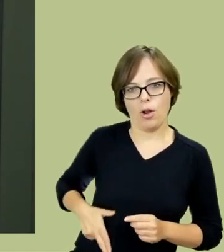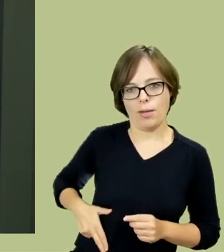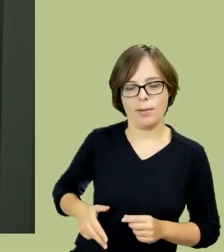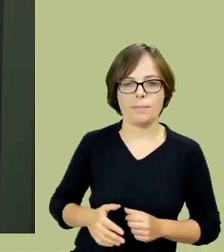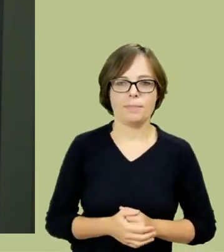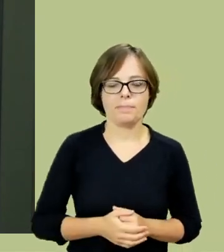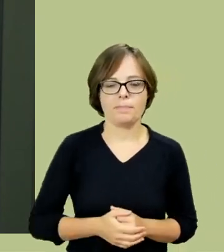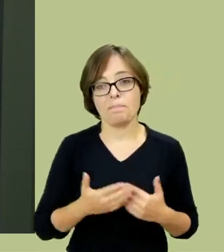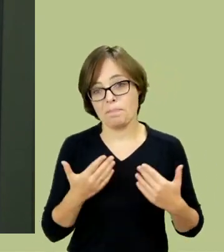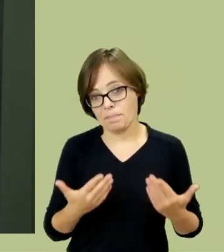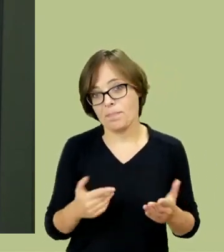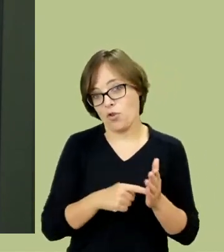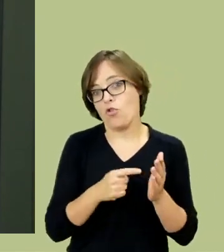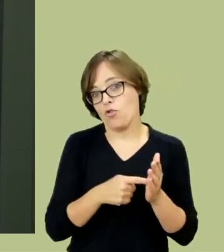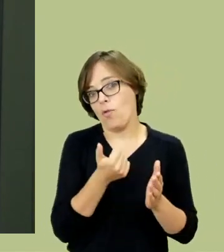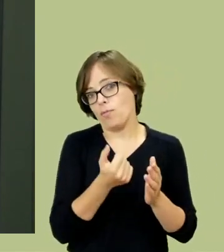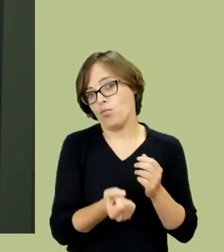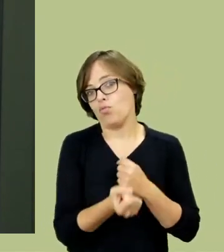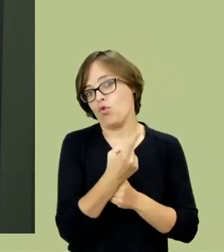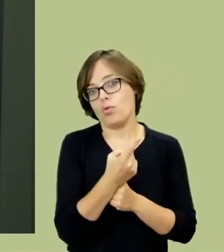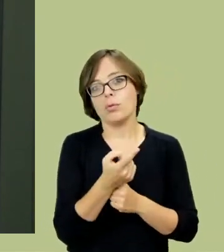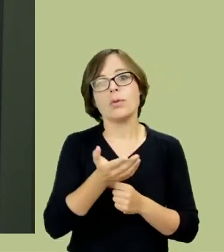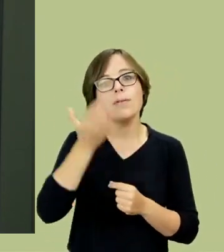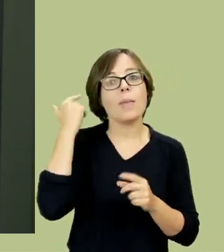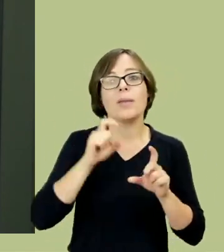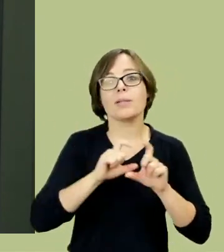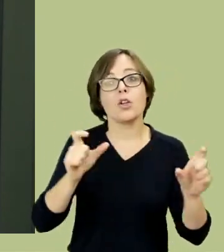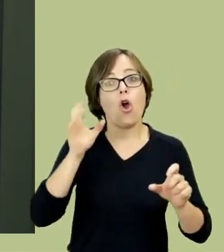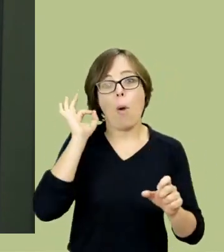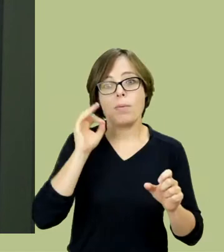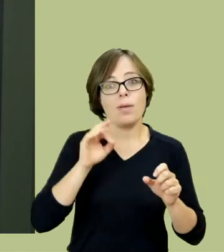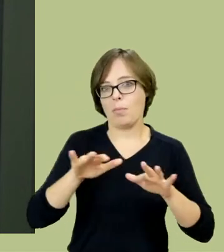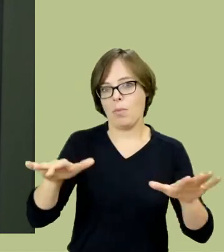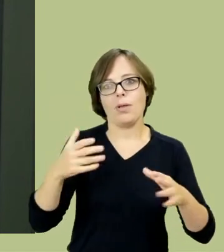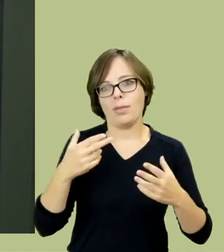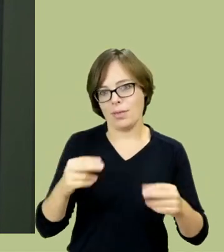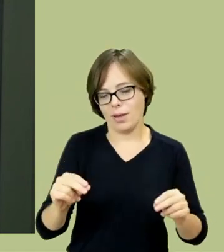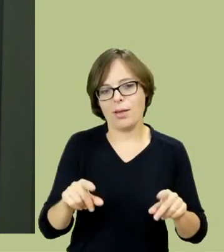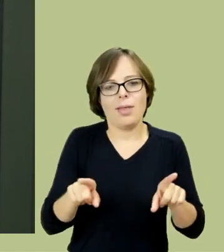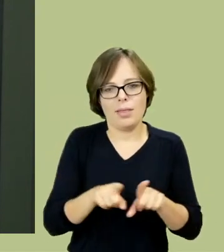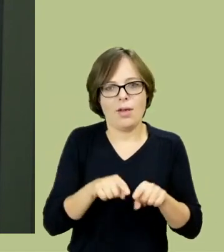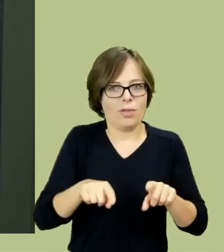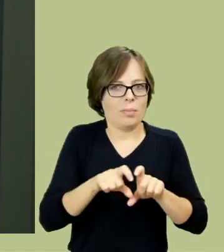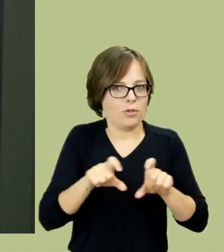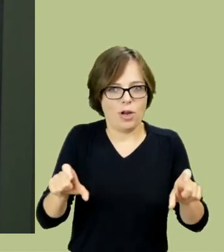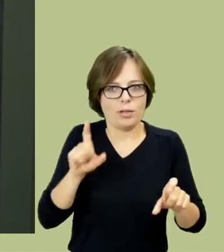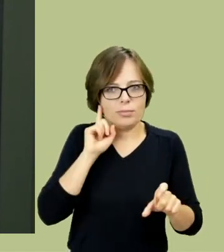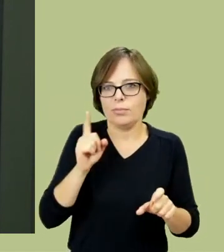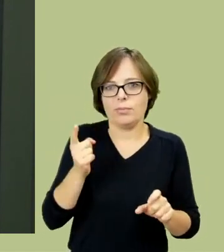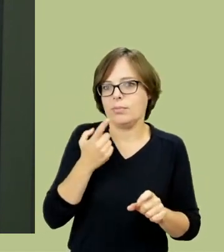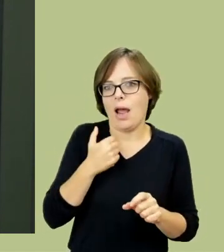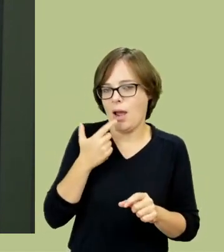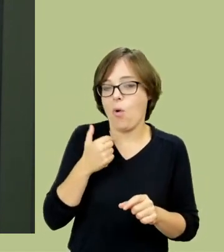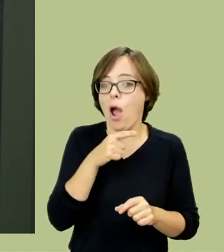co rzadko się kobietom tamtych czasów, a pewnie i naszych czasów też rzadko się